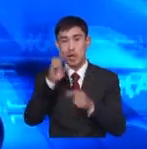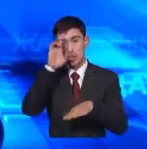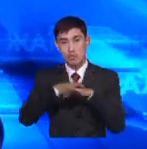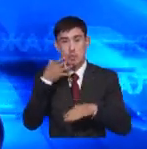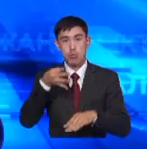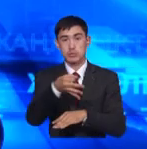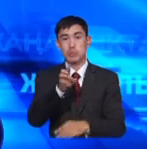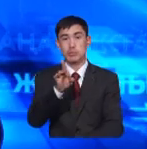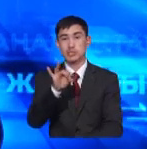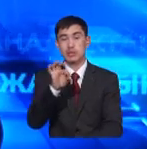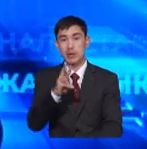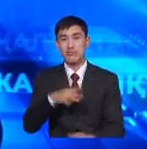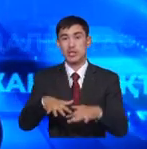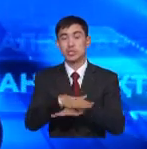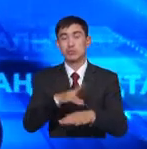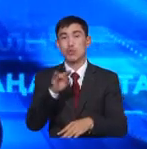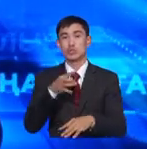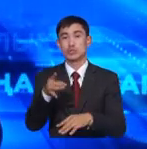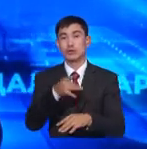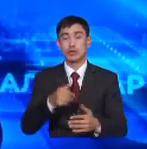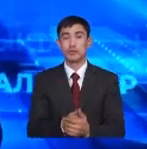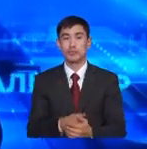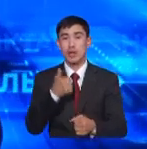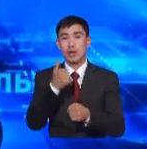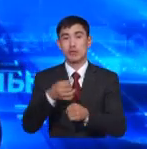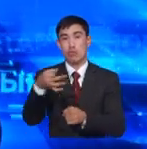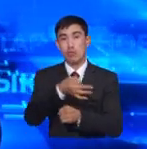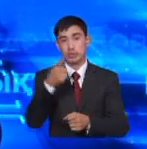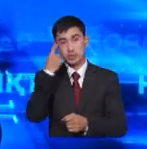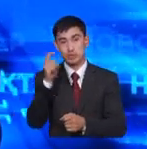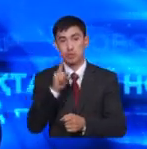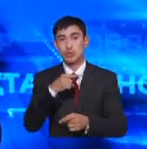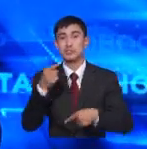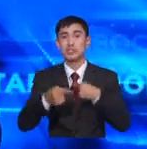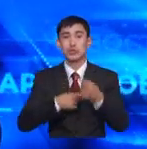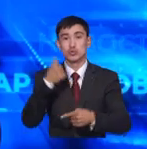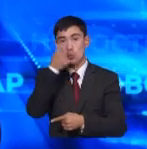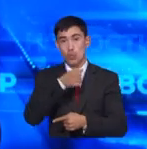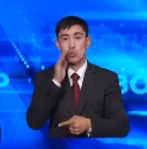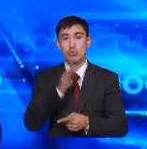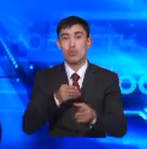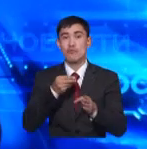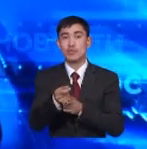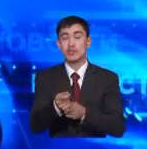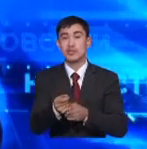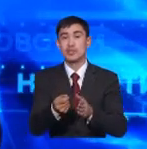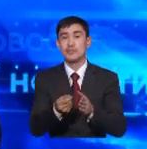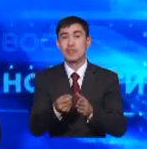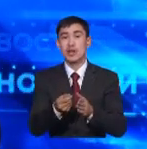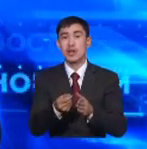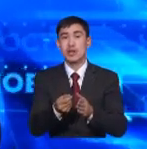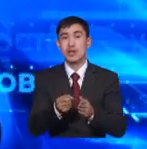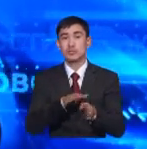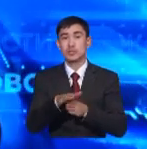Акима области бебета и сабаева с жителями коксу района глава области сообщил что году будут введены в